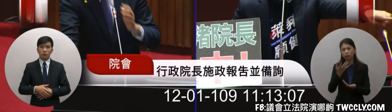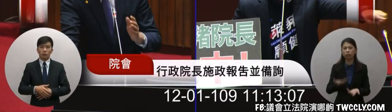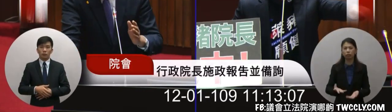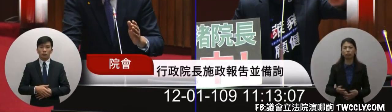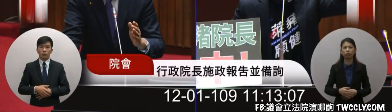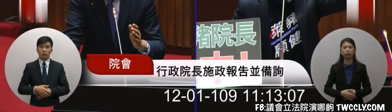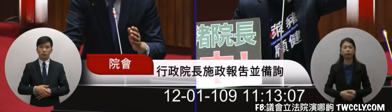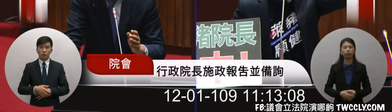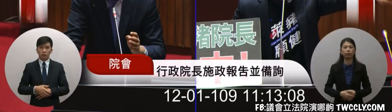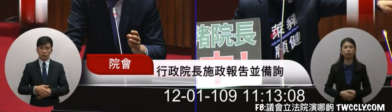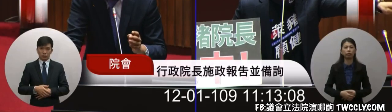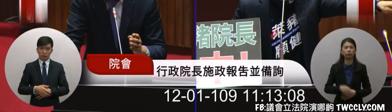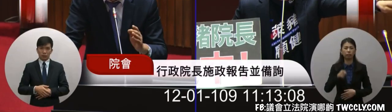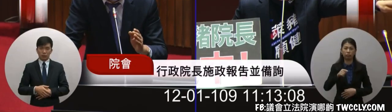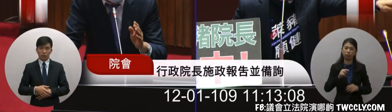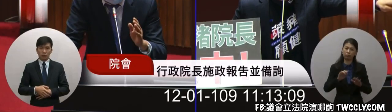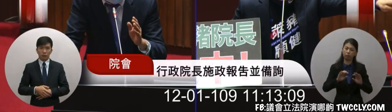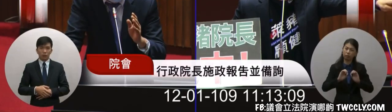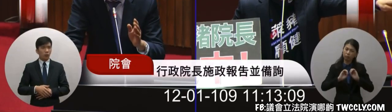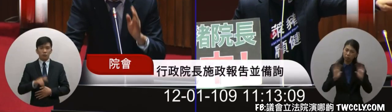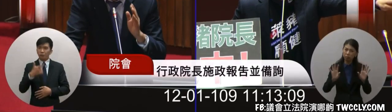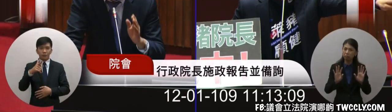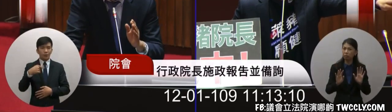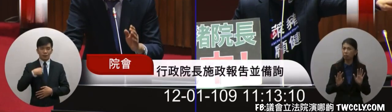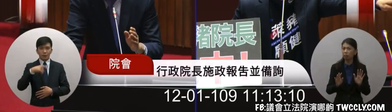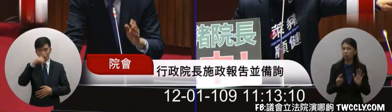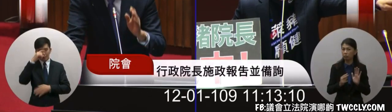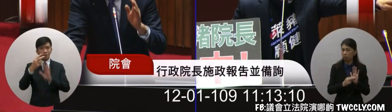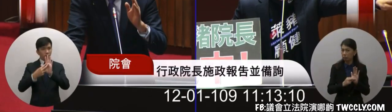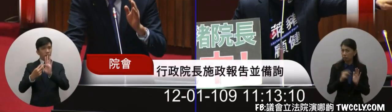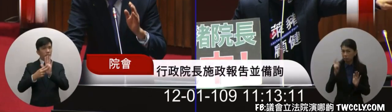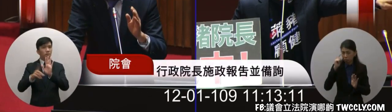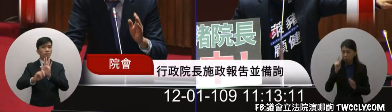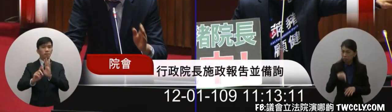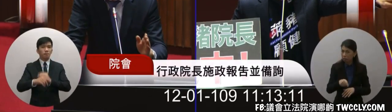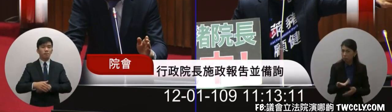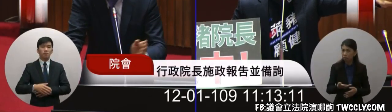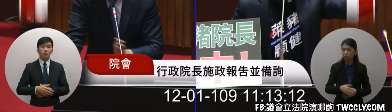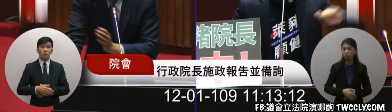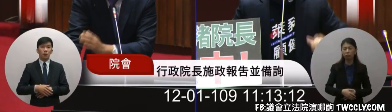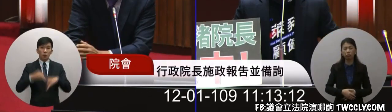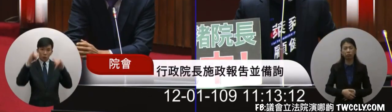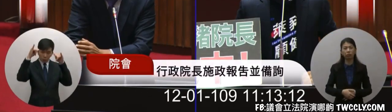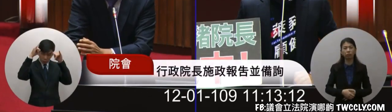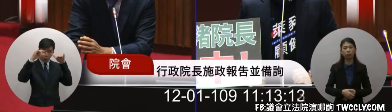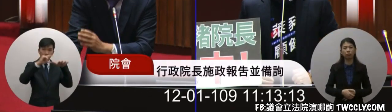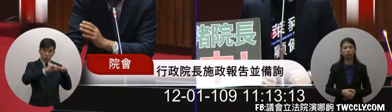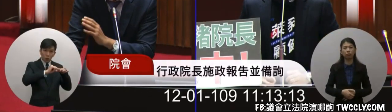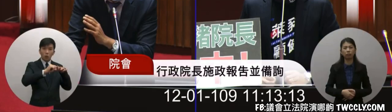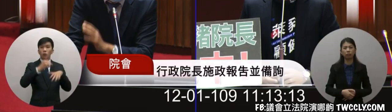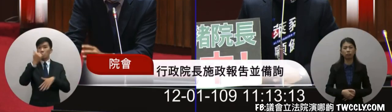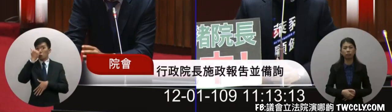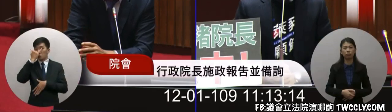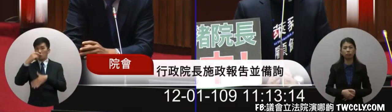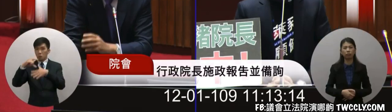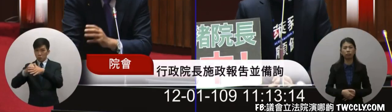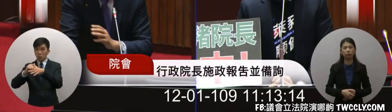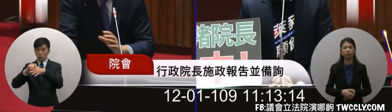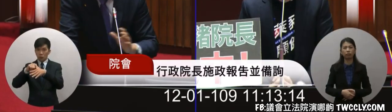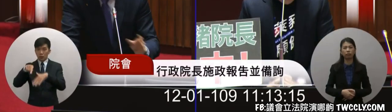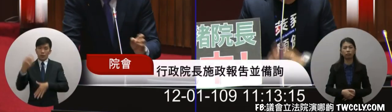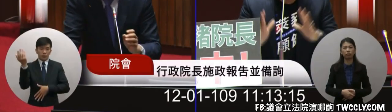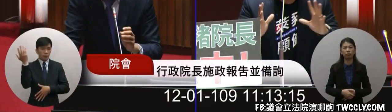的，要跟牛肉面店说的。 我在讲的意思是说，牛肉跟猪肉因地企业时